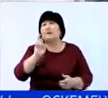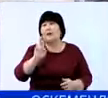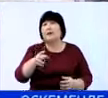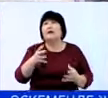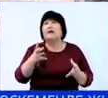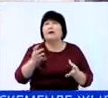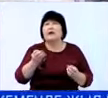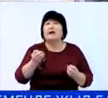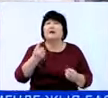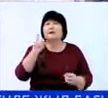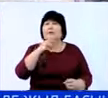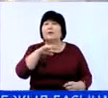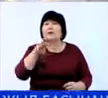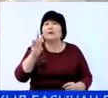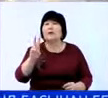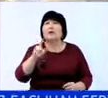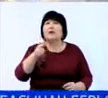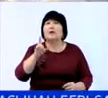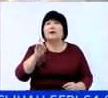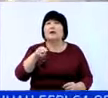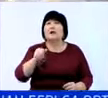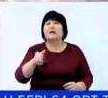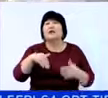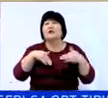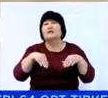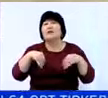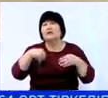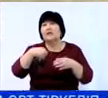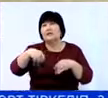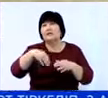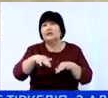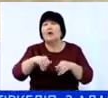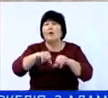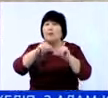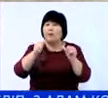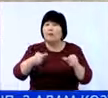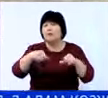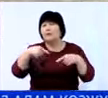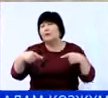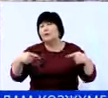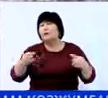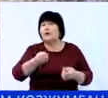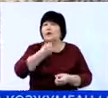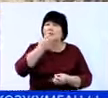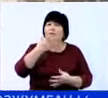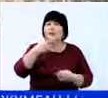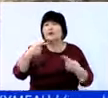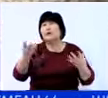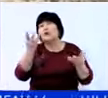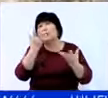да грант, 1 миллион грант ұтып, ұшывальды швейный машина сатып алдым. Оюлысы, оюсызы, гүлдісі, түрлі